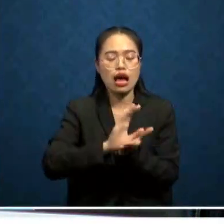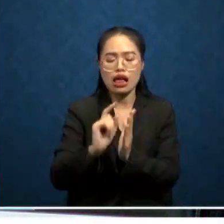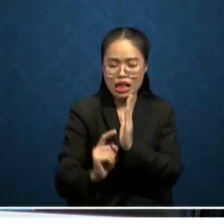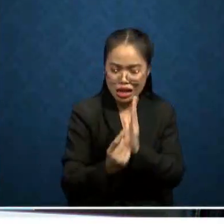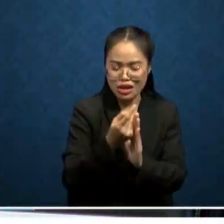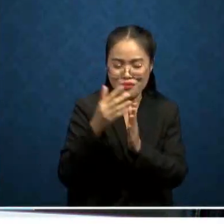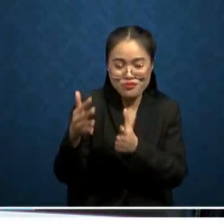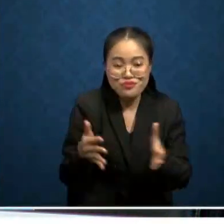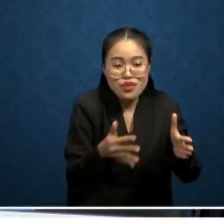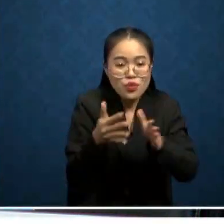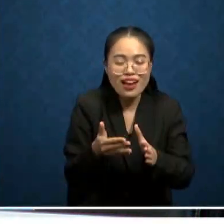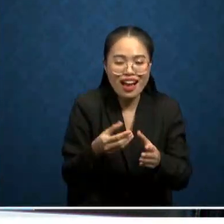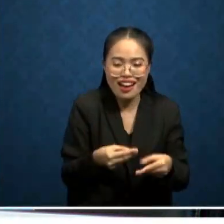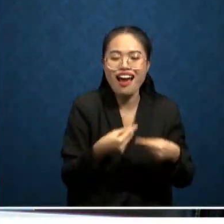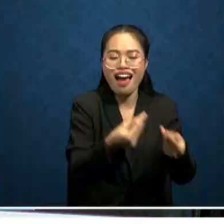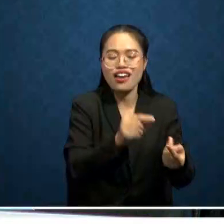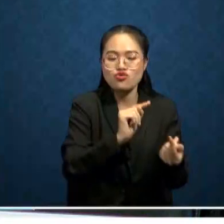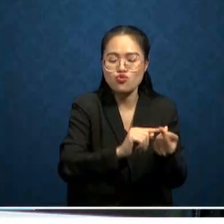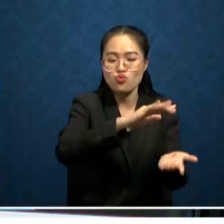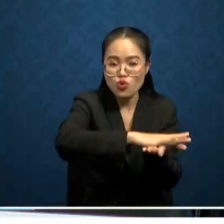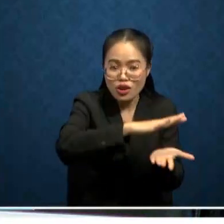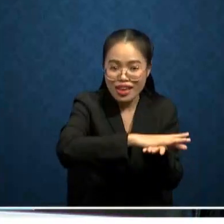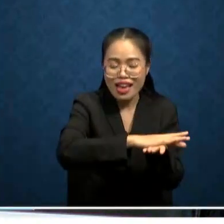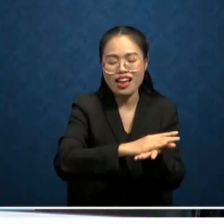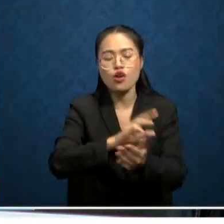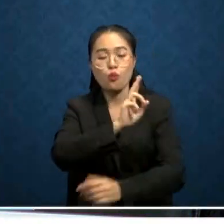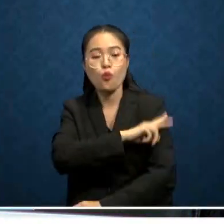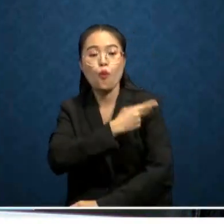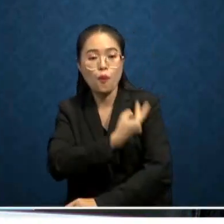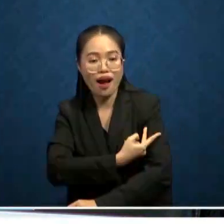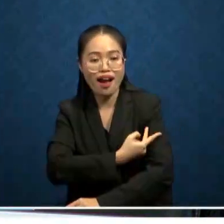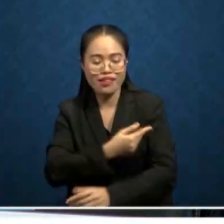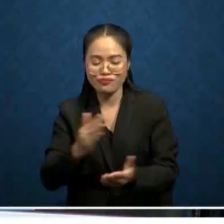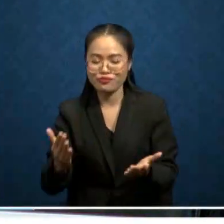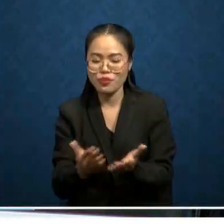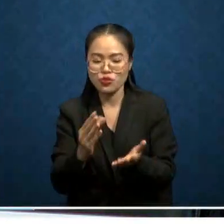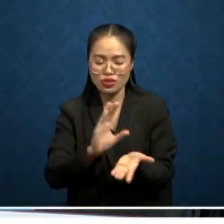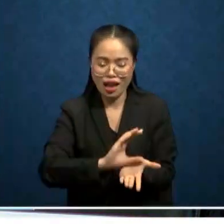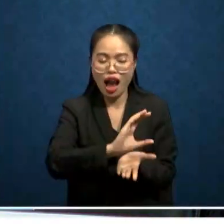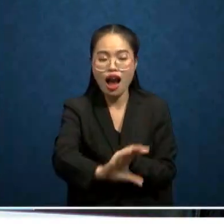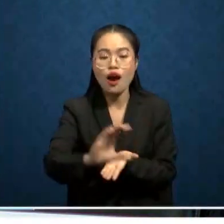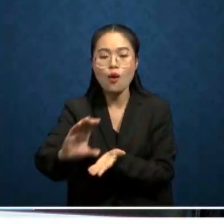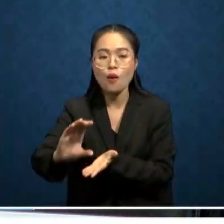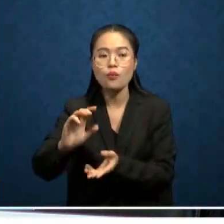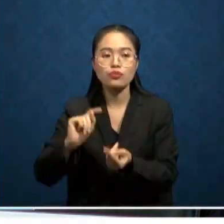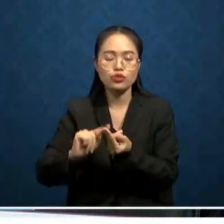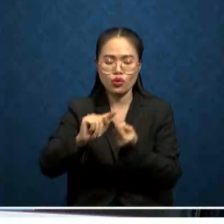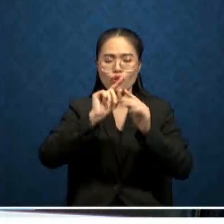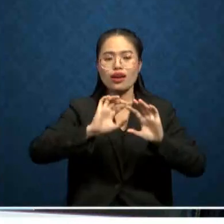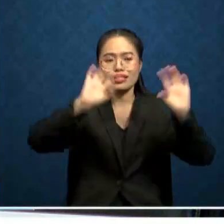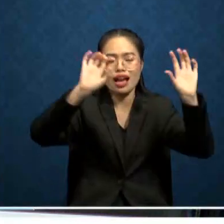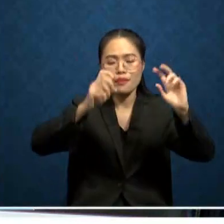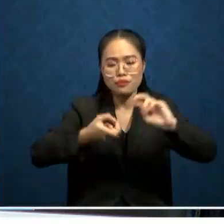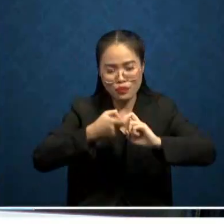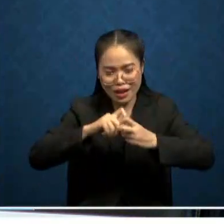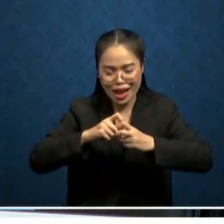การจัดสรรเงินให้กับโรงเรียนโรงพยาบาลเพิ่มขึ้นนะครับซึ่งซึ่งขอเรียนท่านสวว่ากรณีที่ไปกับราชการก็จะติดเรื่องประเด็น